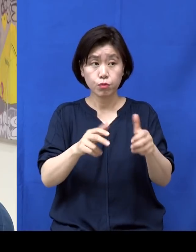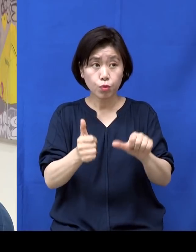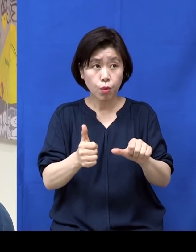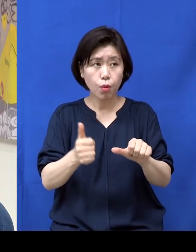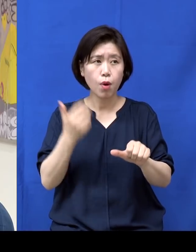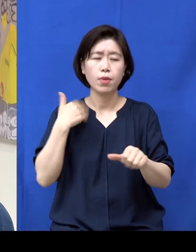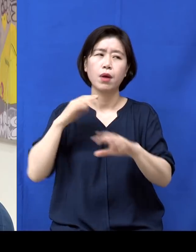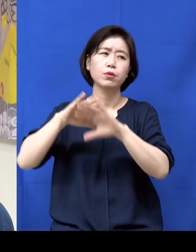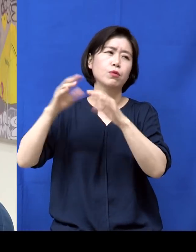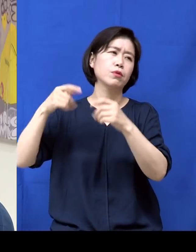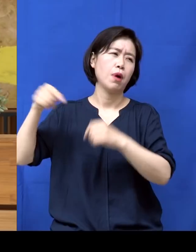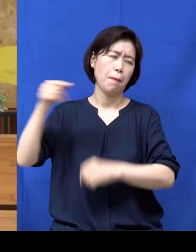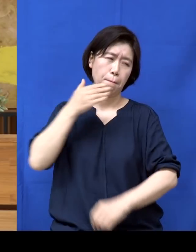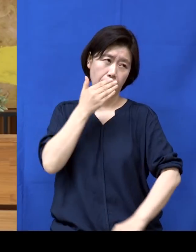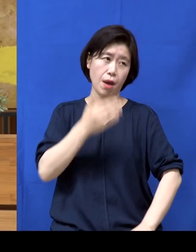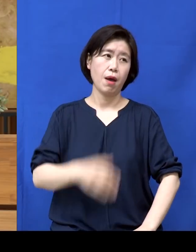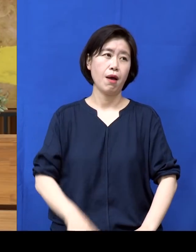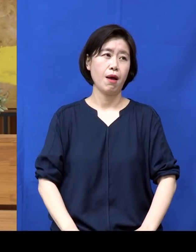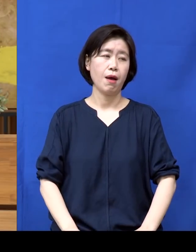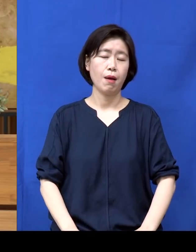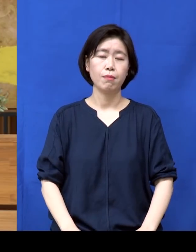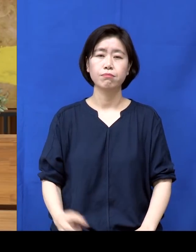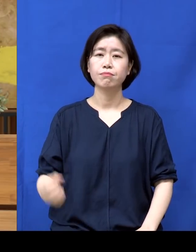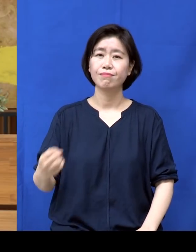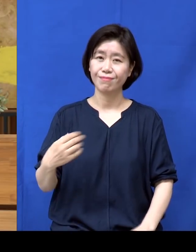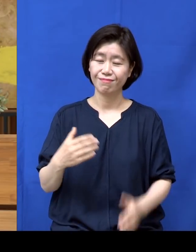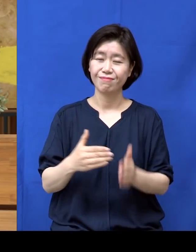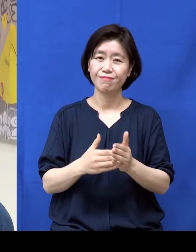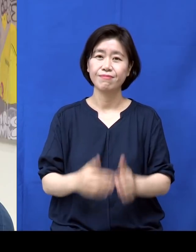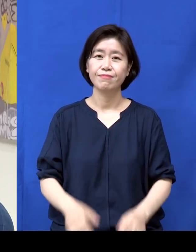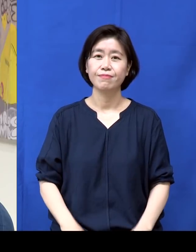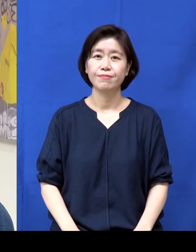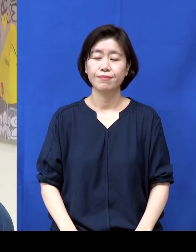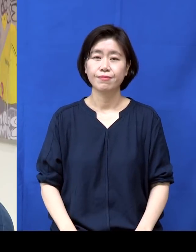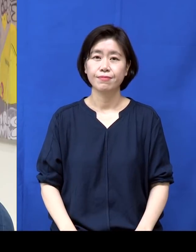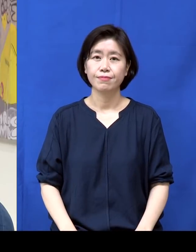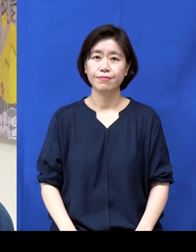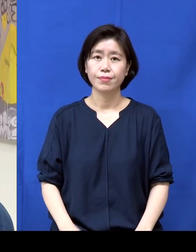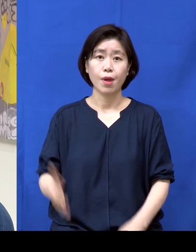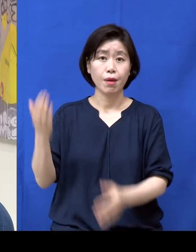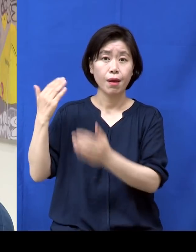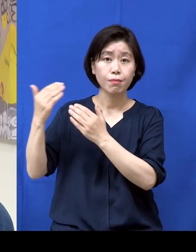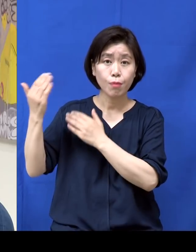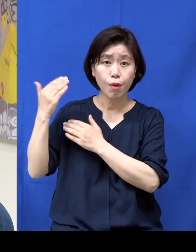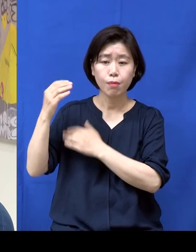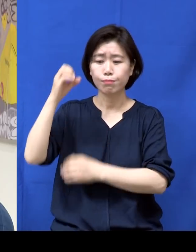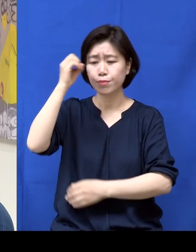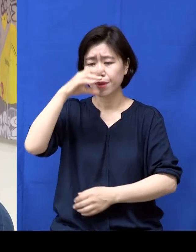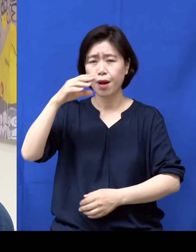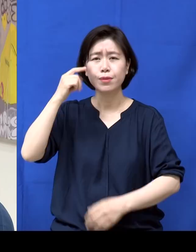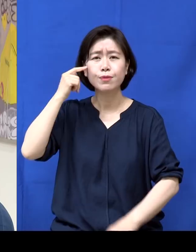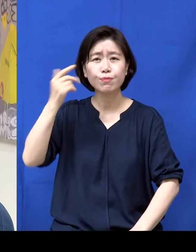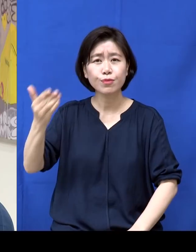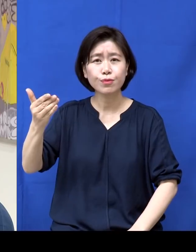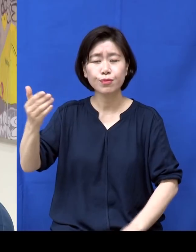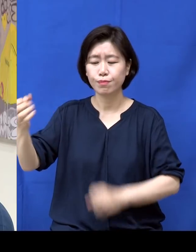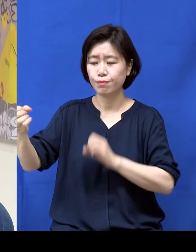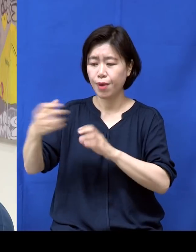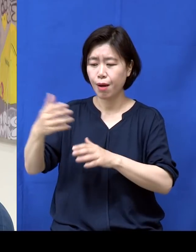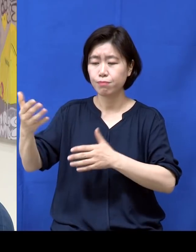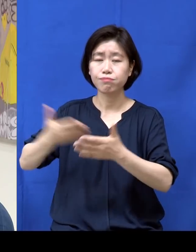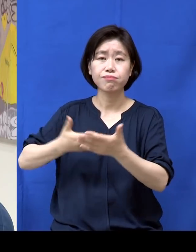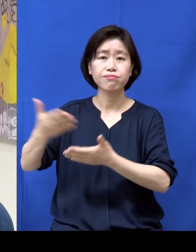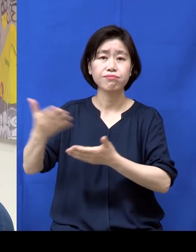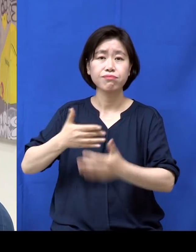죽어도 천국 갈 수 있어요 라고 대답을 했던 기억이 있어요. 그게 그 당시에는 그렇게 크게 와닿지